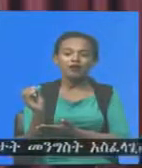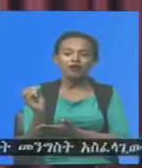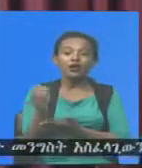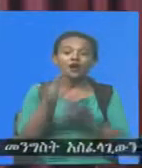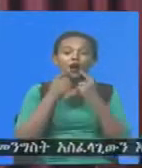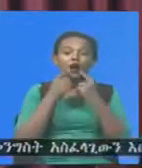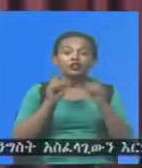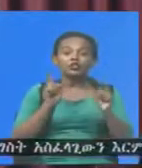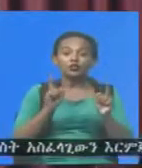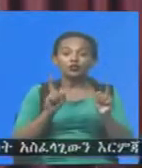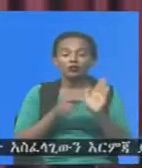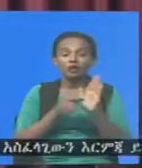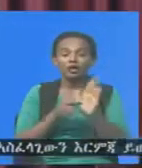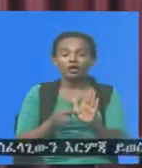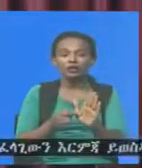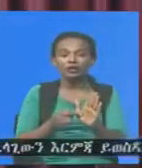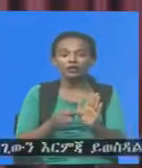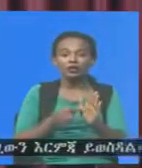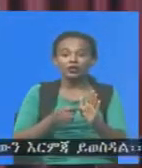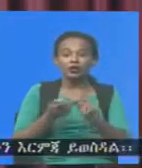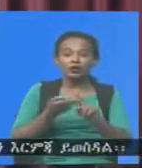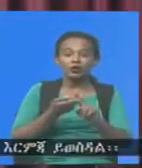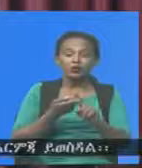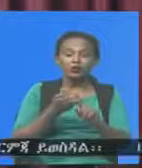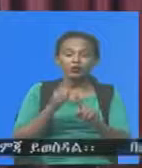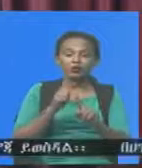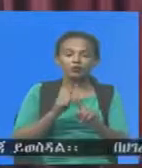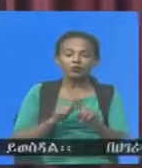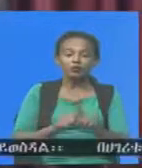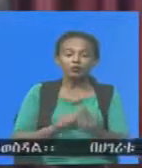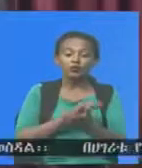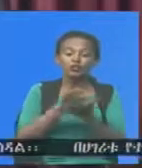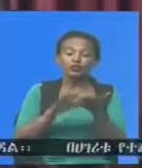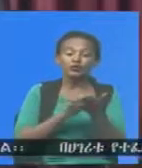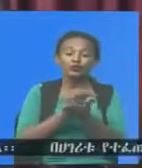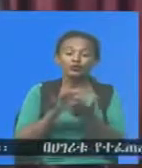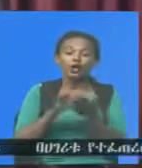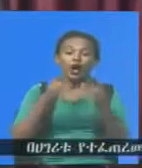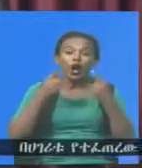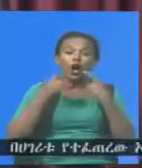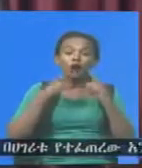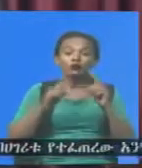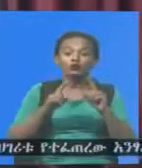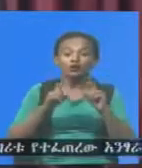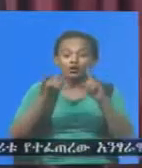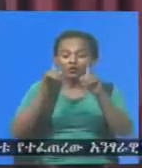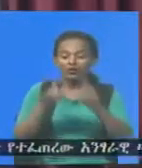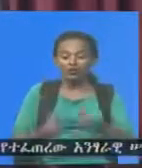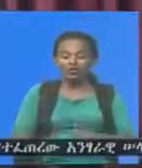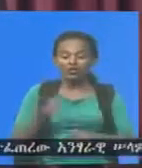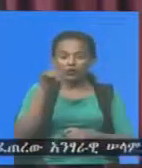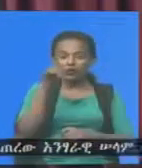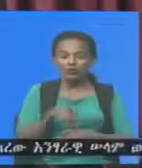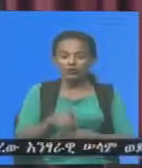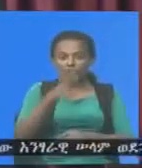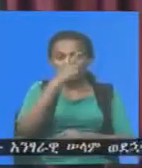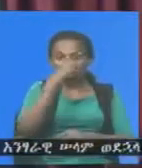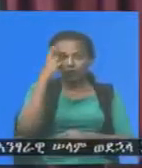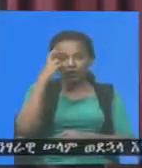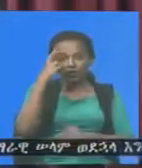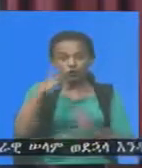የአዋጅን በሚመለከት መልሶ የሽብር አዋጁን መፈተሽ ከመያስፈልግባቸው ምክንያቶች